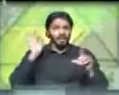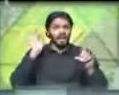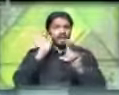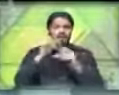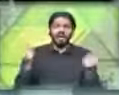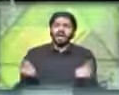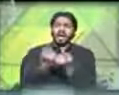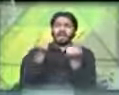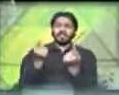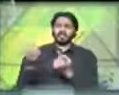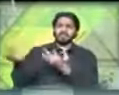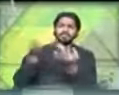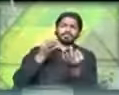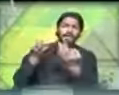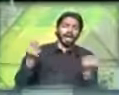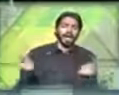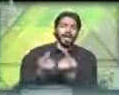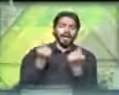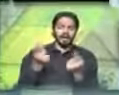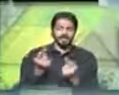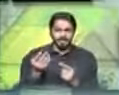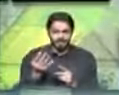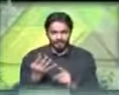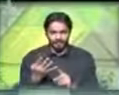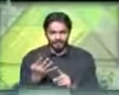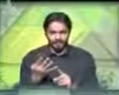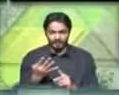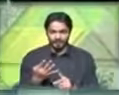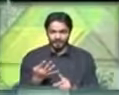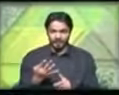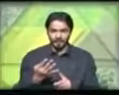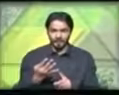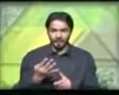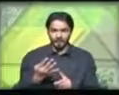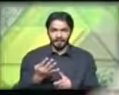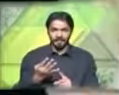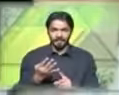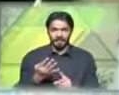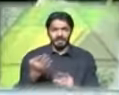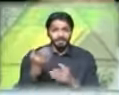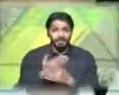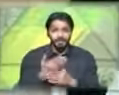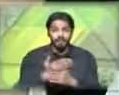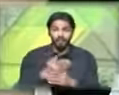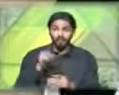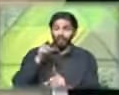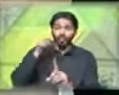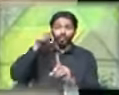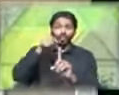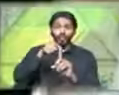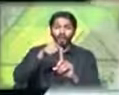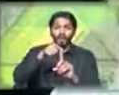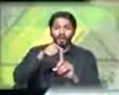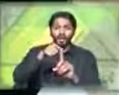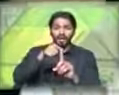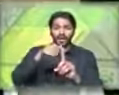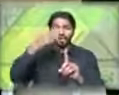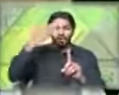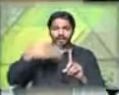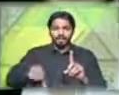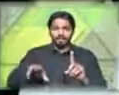على قوله وعلى فعله. تمام. ولا يلتفت إلى من لام. قد سلم زمامه إلى